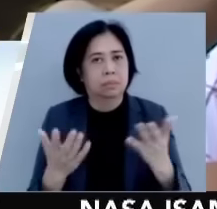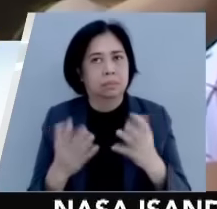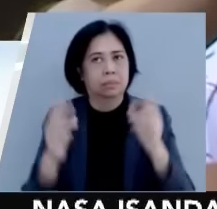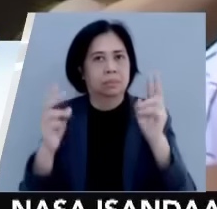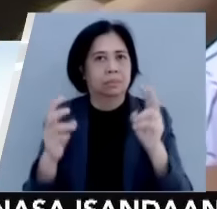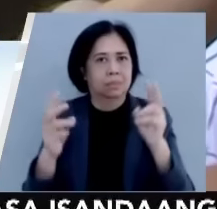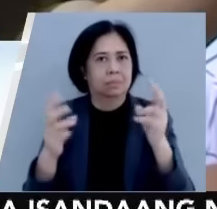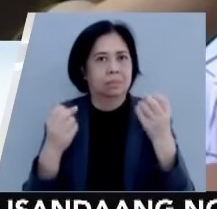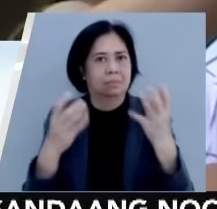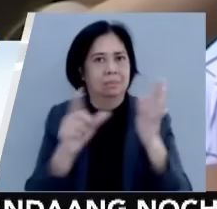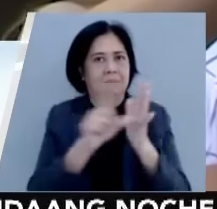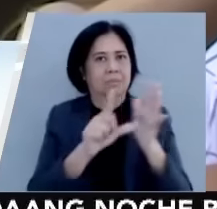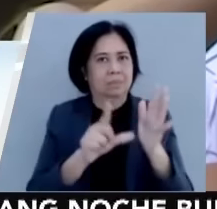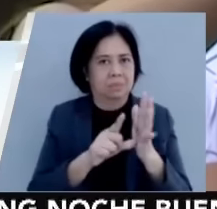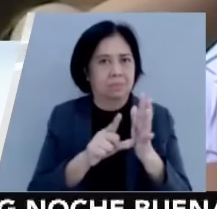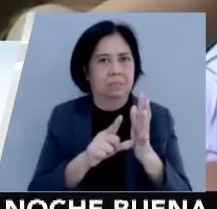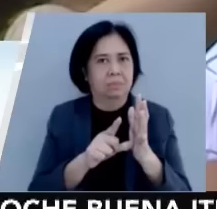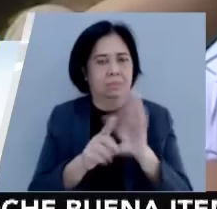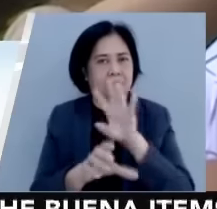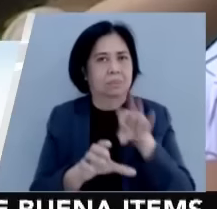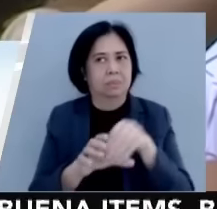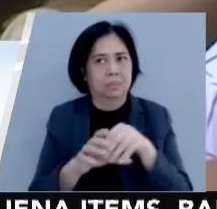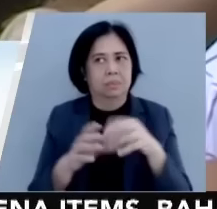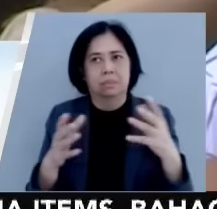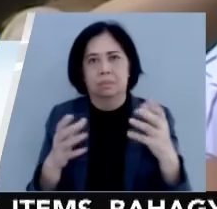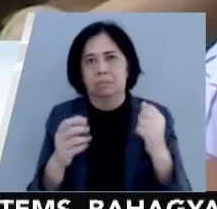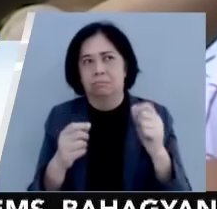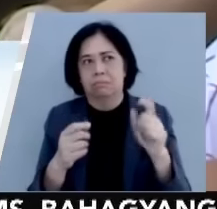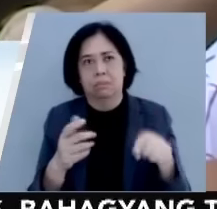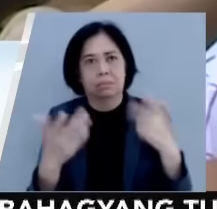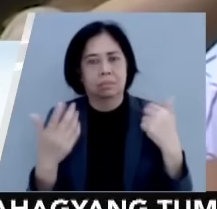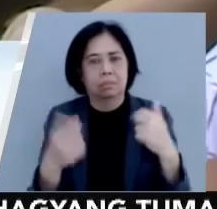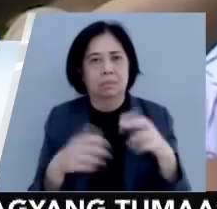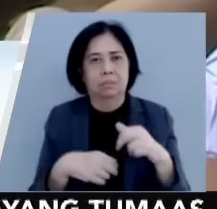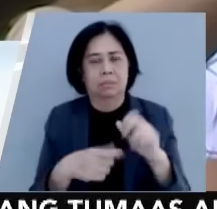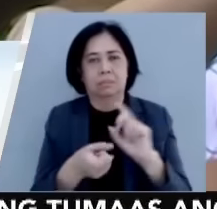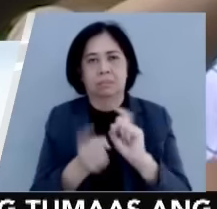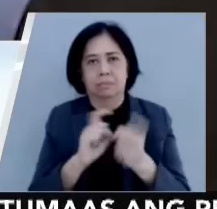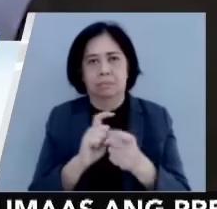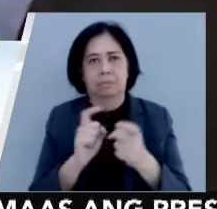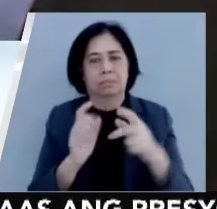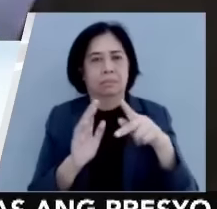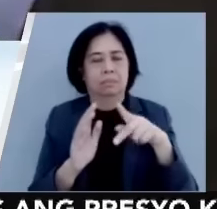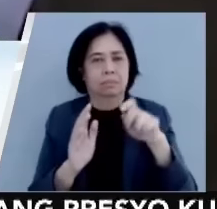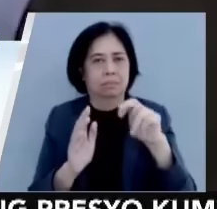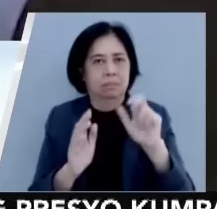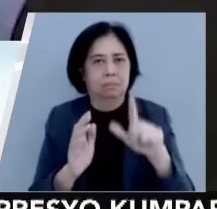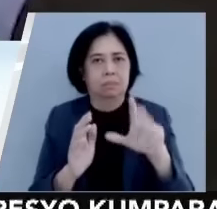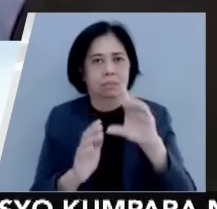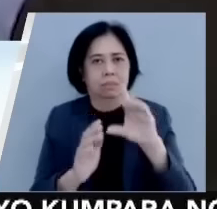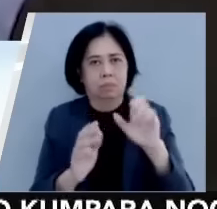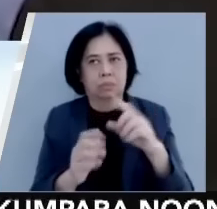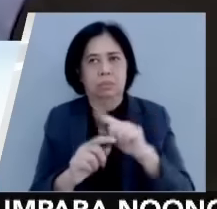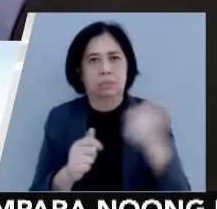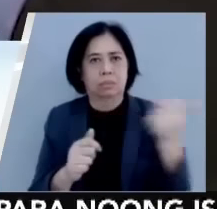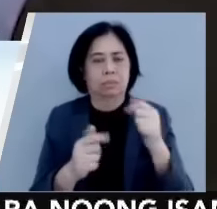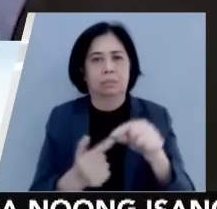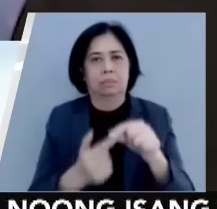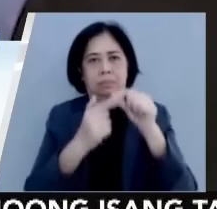that come into play. And you have the revised penal code and other special laws. IHL,